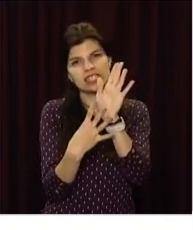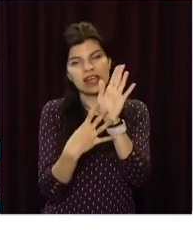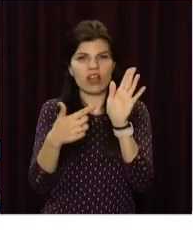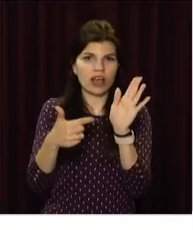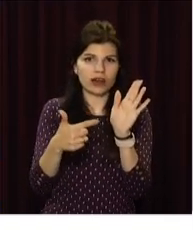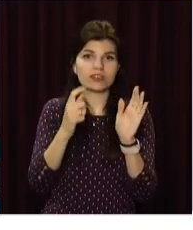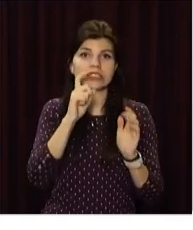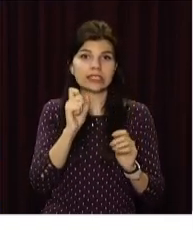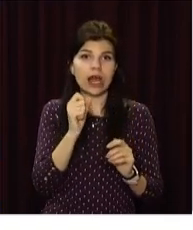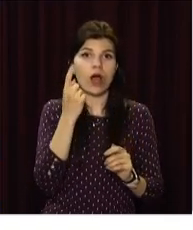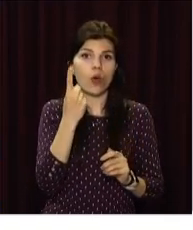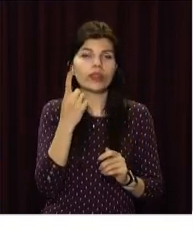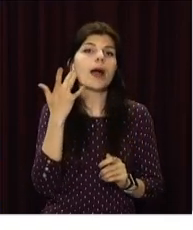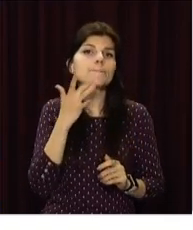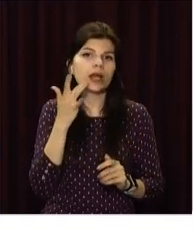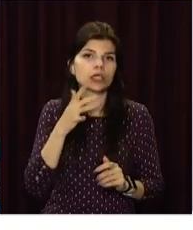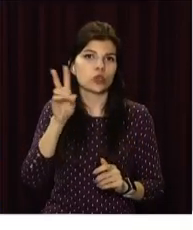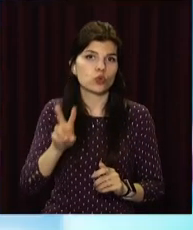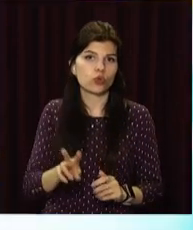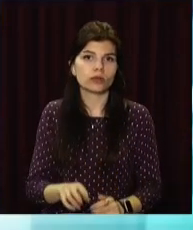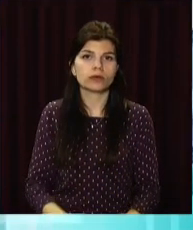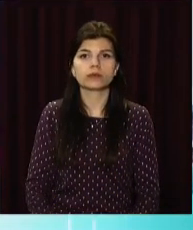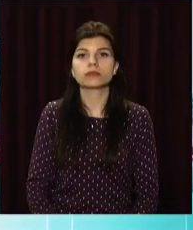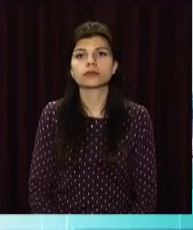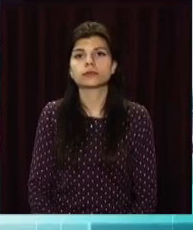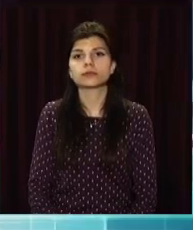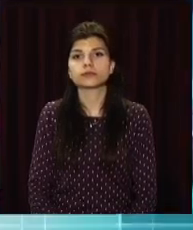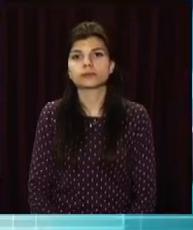28-29 гривень за один американський долар.